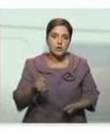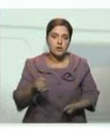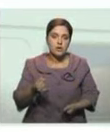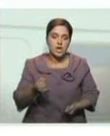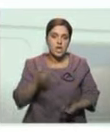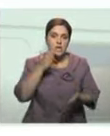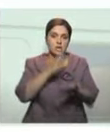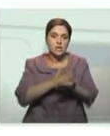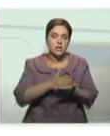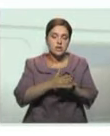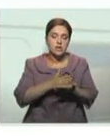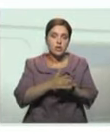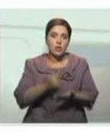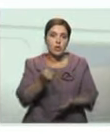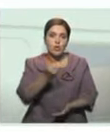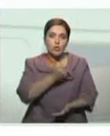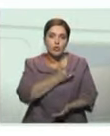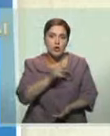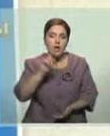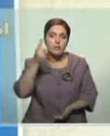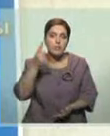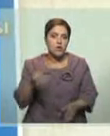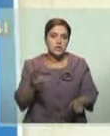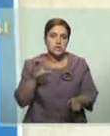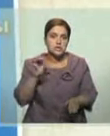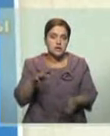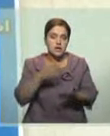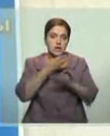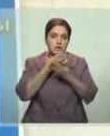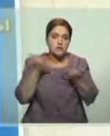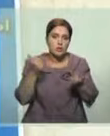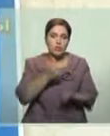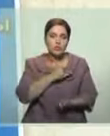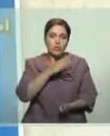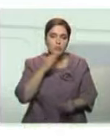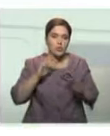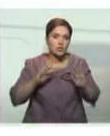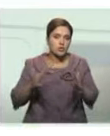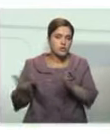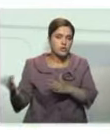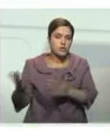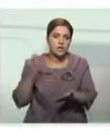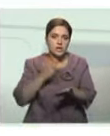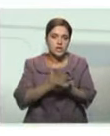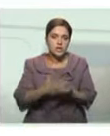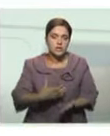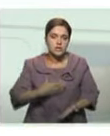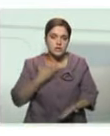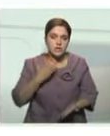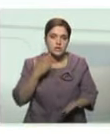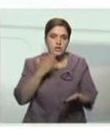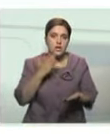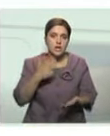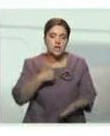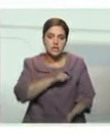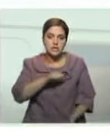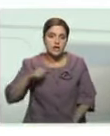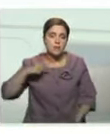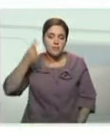обращение к животным, у нас есть ли подобная статья? У нас много случаев, я просто не могу перечислить, ни статистику не владею, но я сам